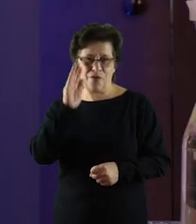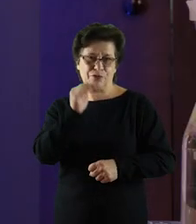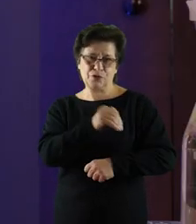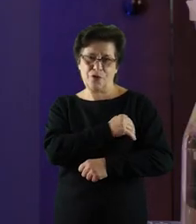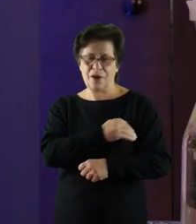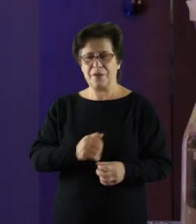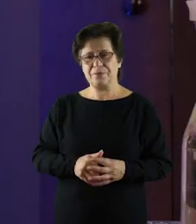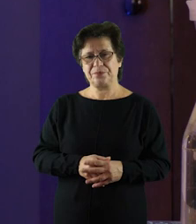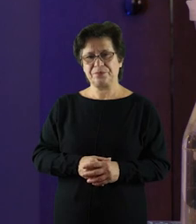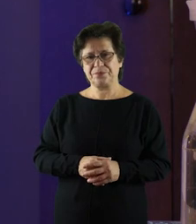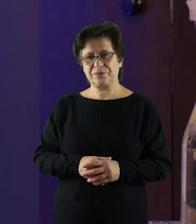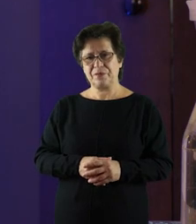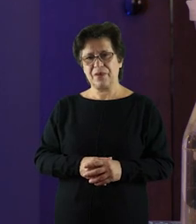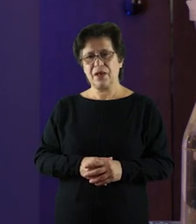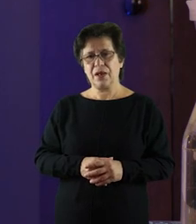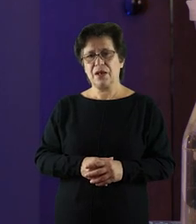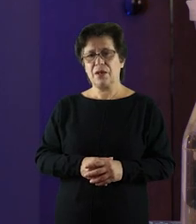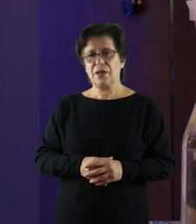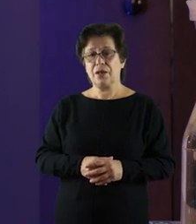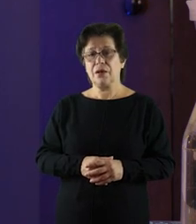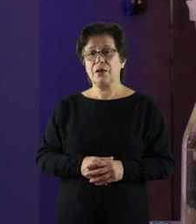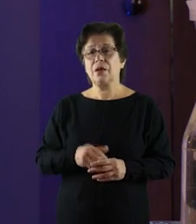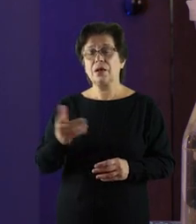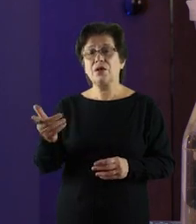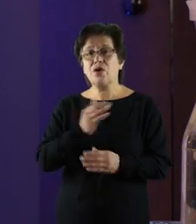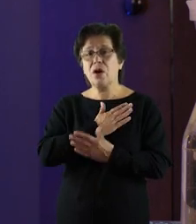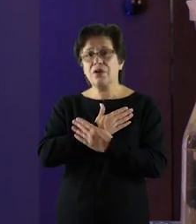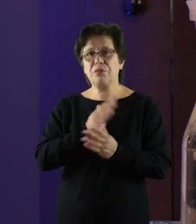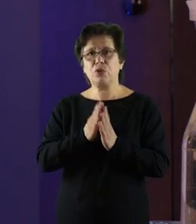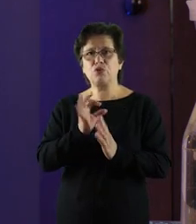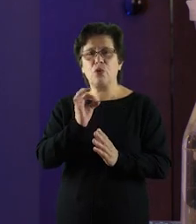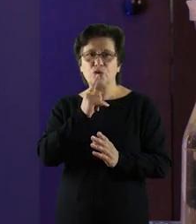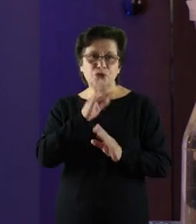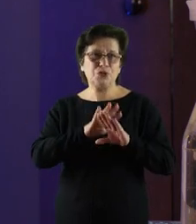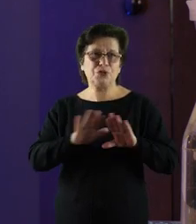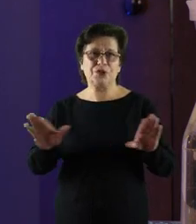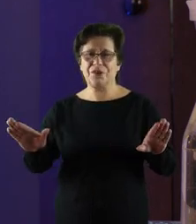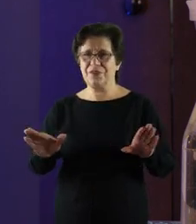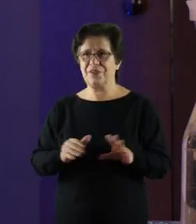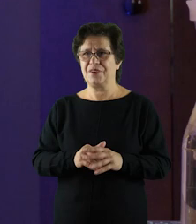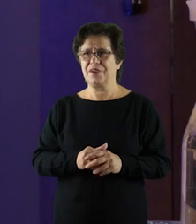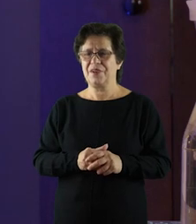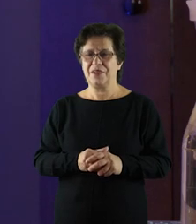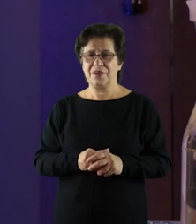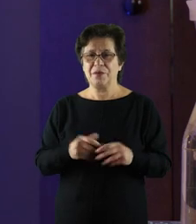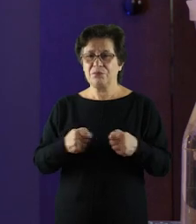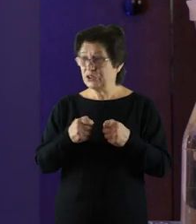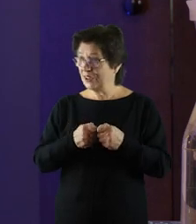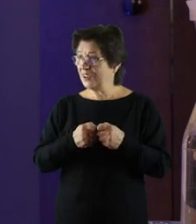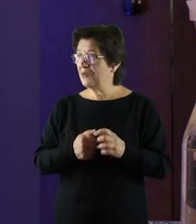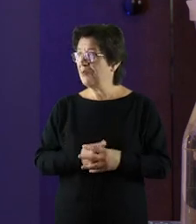miłe. Kochani, czy ja wam w czymś przeszkadzam? O, jak dobrze, że nie. Słyszę, że